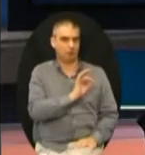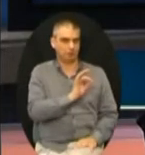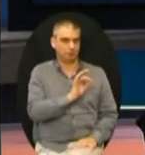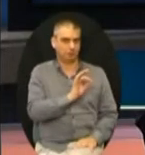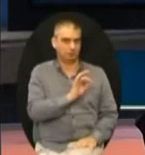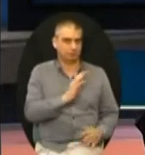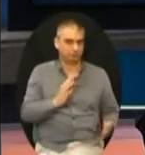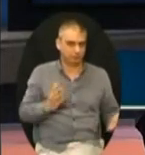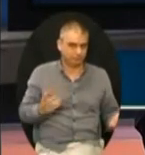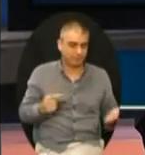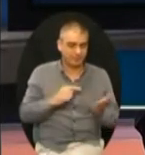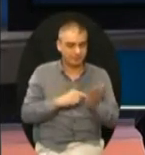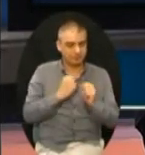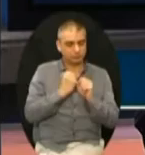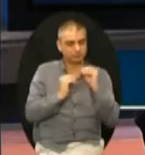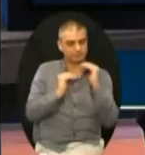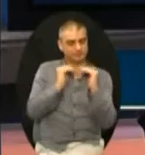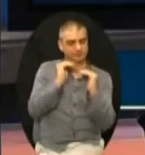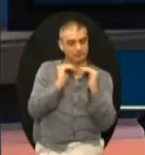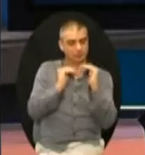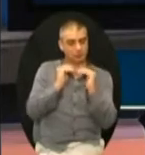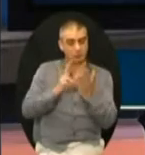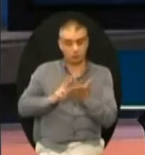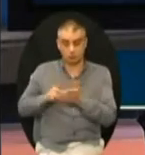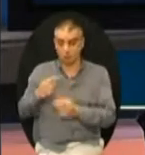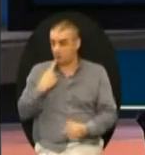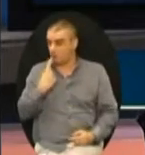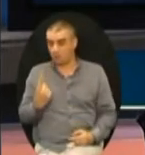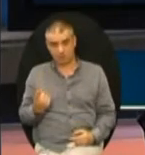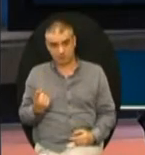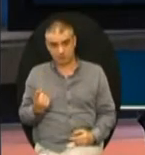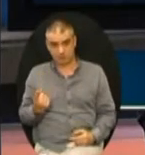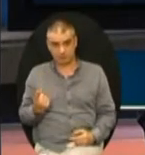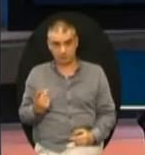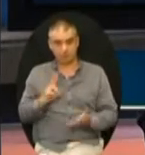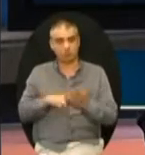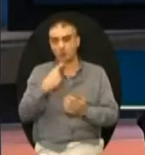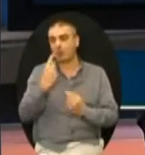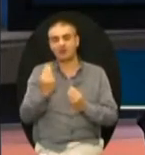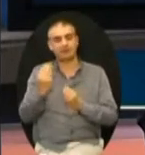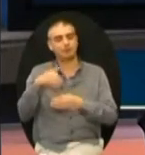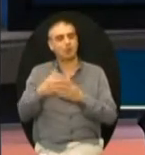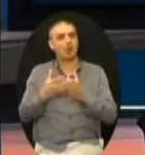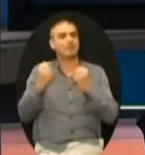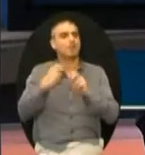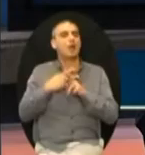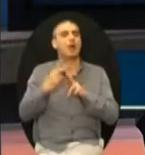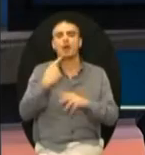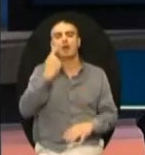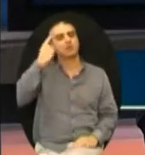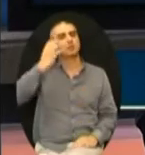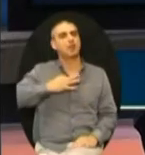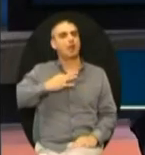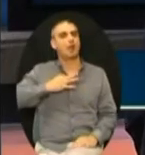לכן, באיזון הזה שבין הזכות לומר דברים, הזכות לומר דברים בחברה דמוקרטית היא רק זכות להביע